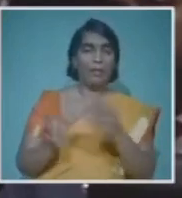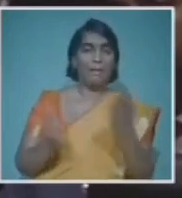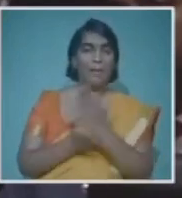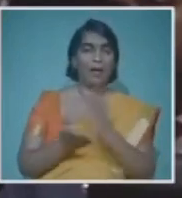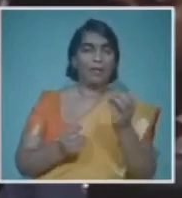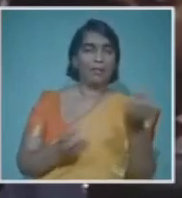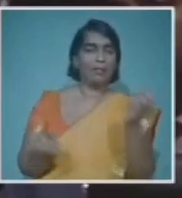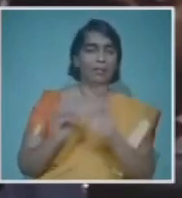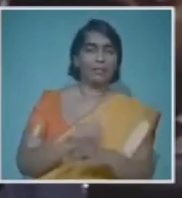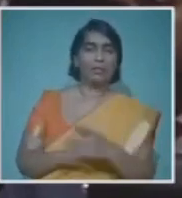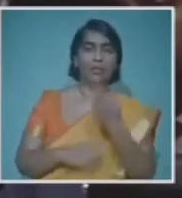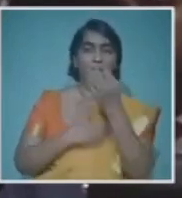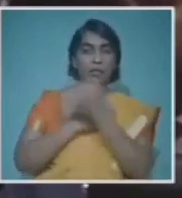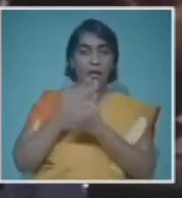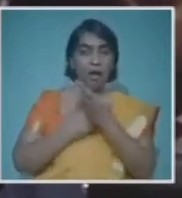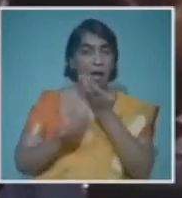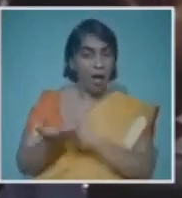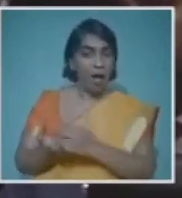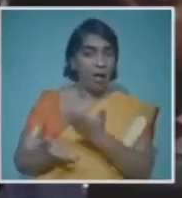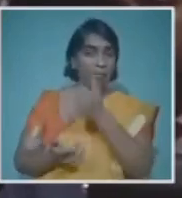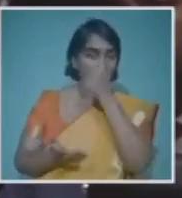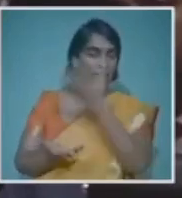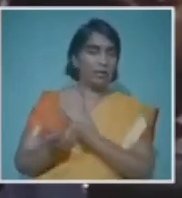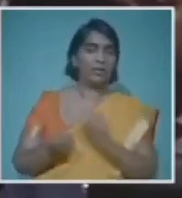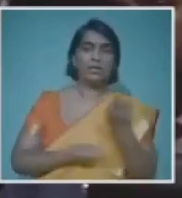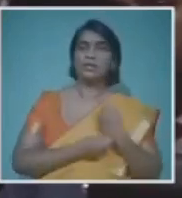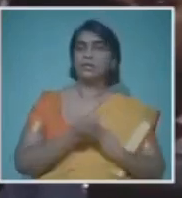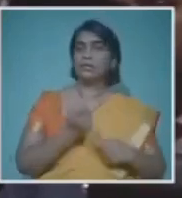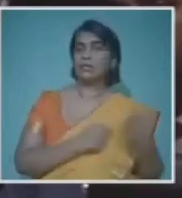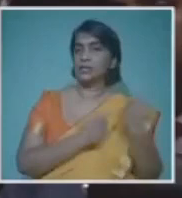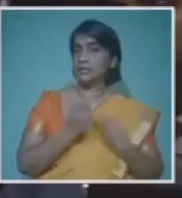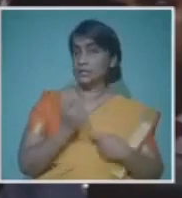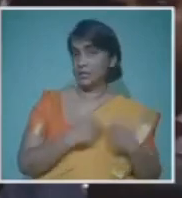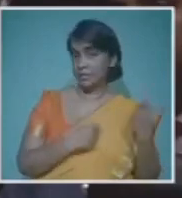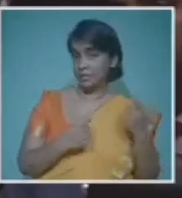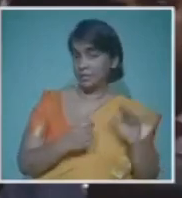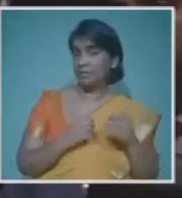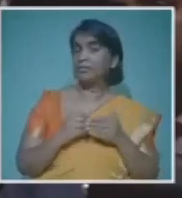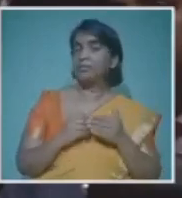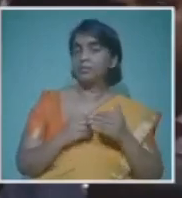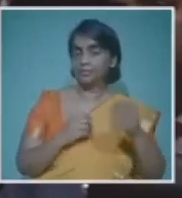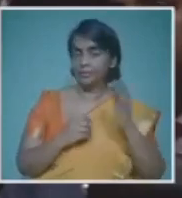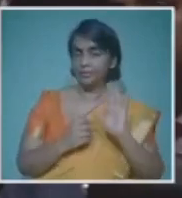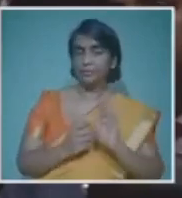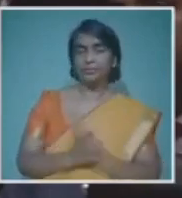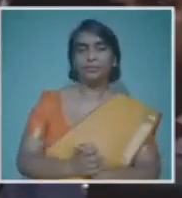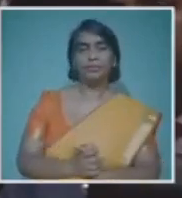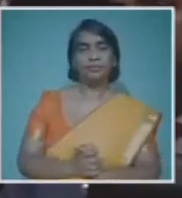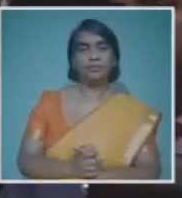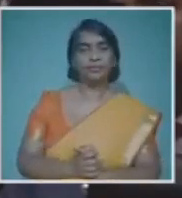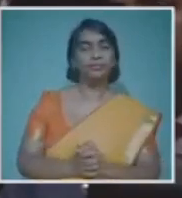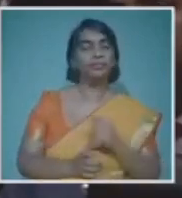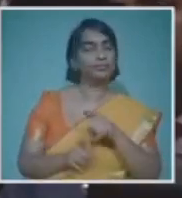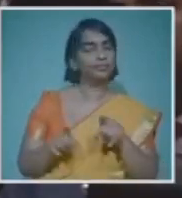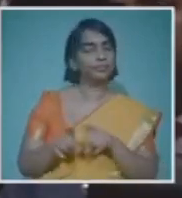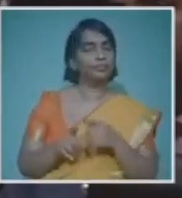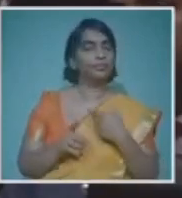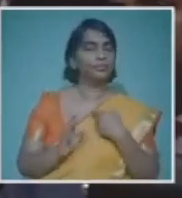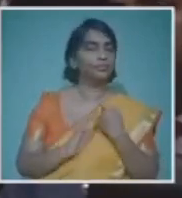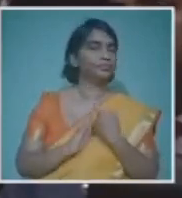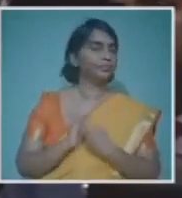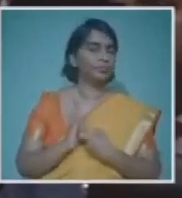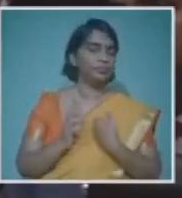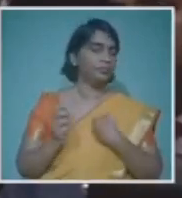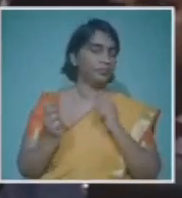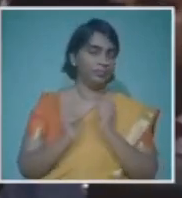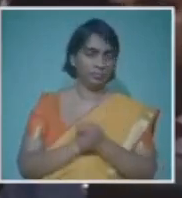විෂ ද්‍රව්‍ය නැවතත් මාකට් එකේ වෙළඳපළේ ජනතාවට විකුණන තත්ත්වයල් උදා වෙලා තිබුණා. ඒක නිසා අපි මේ නීතිය